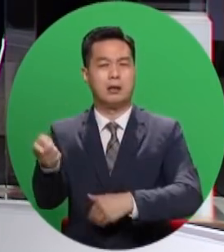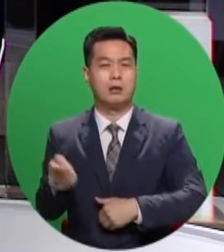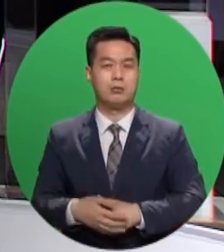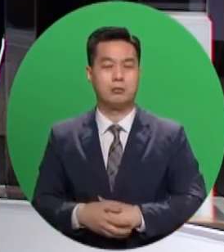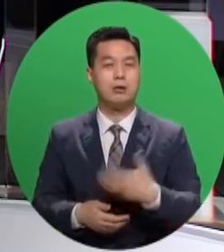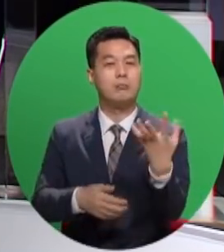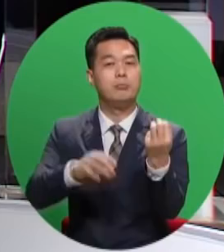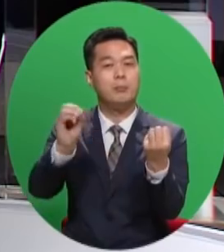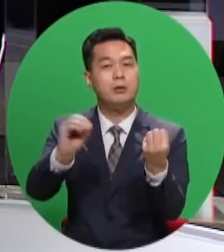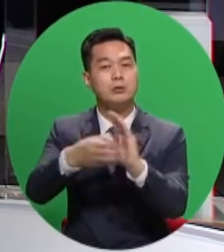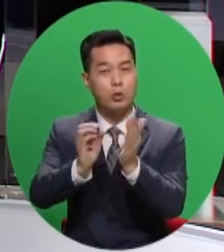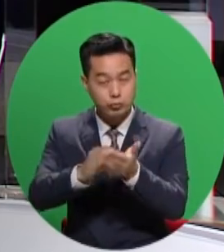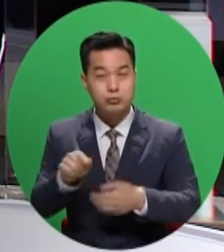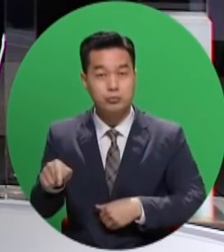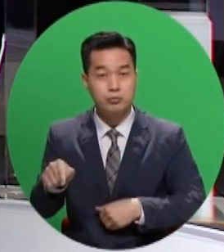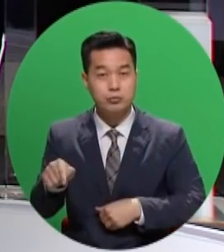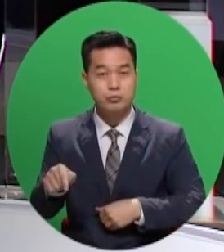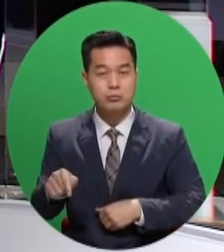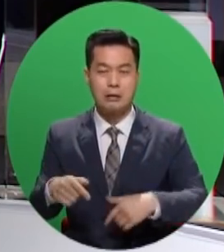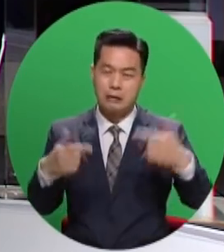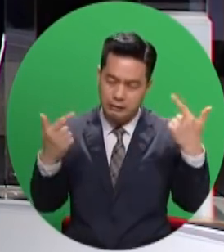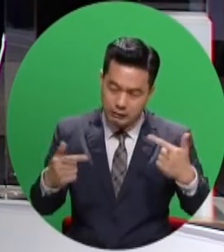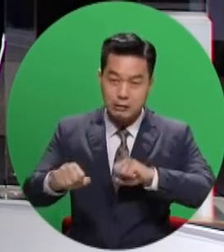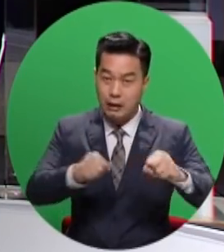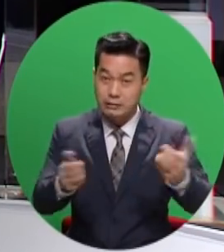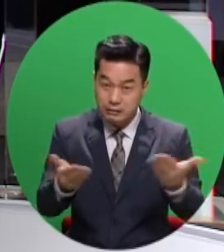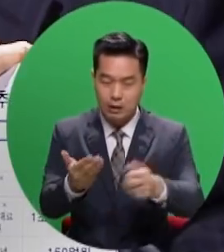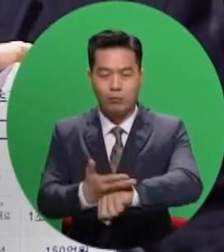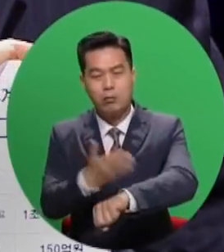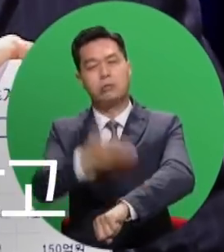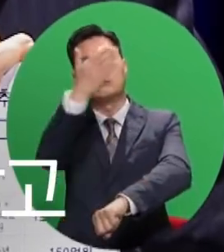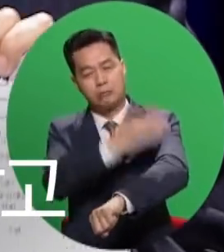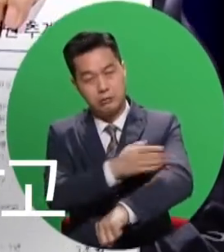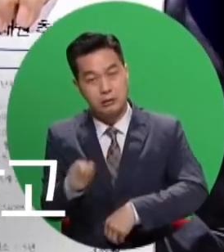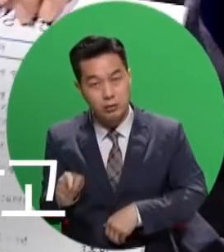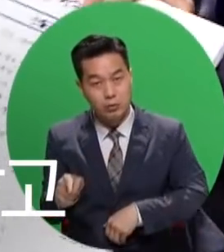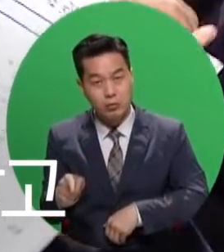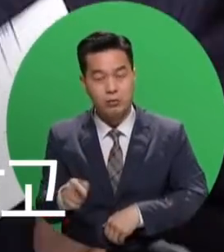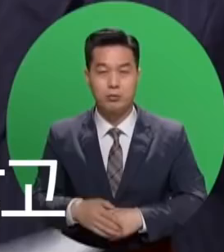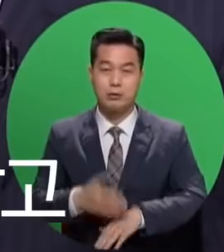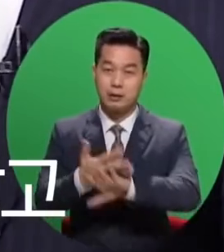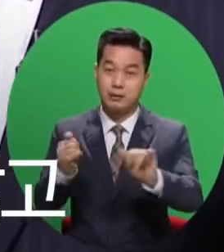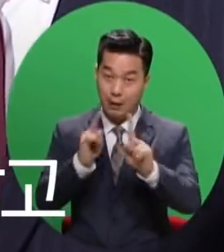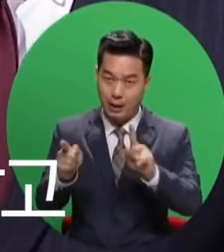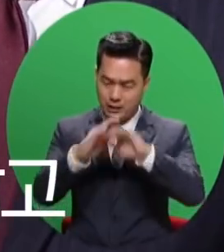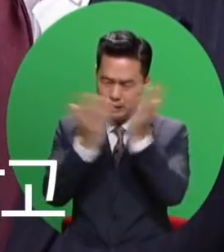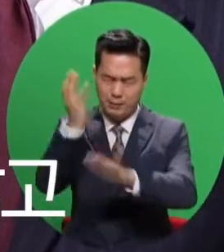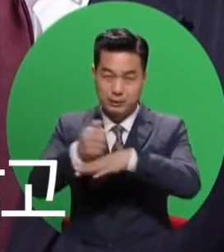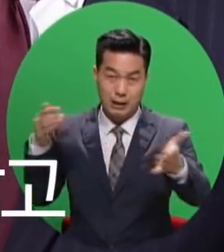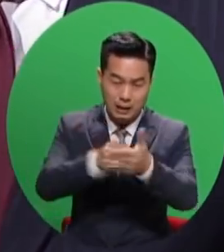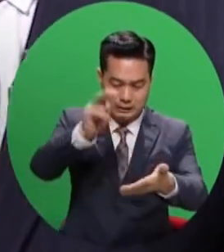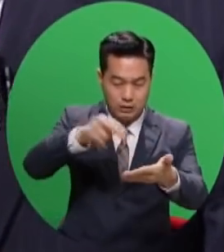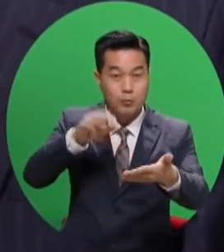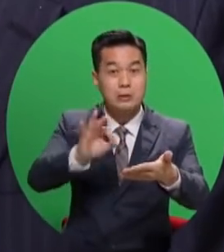께 이러는 넓 은 옷을 을 하시는 일이 눌리고 4 부풀리고 언 스 함이 말다 끝까지 읽어보지